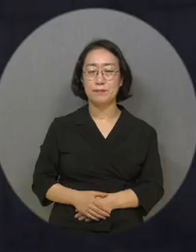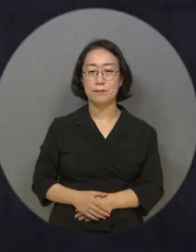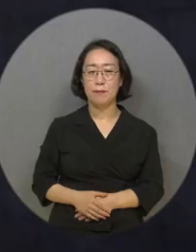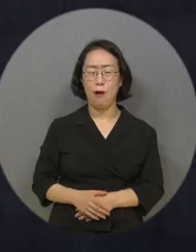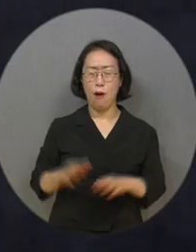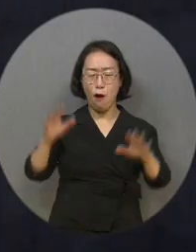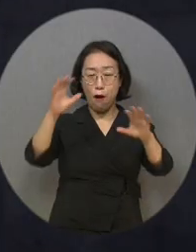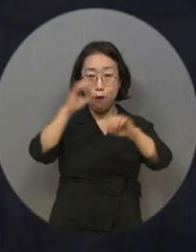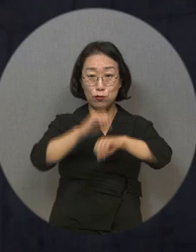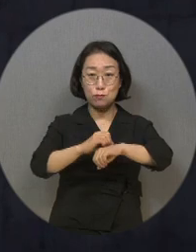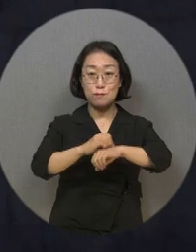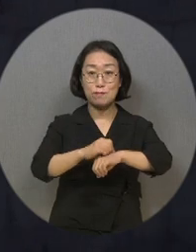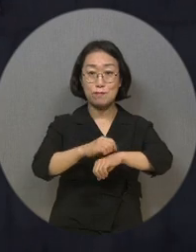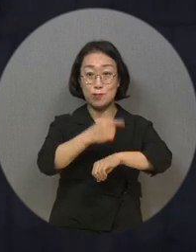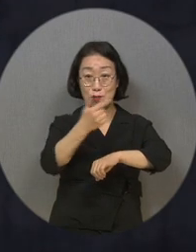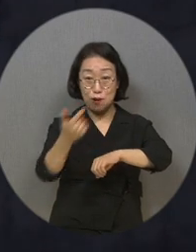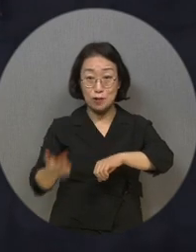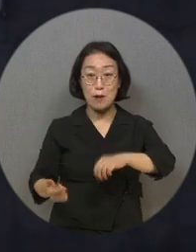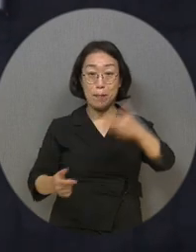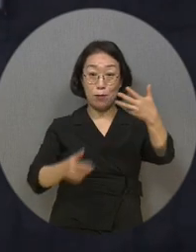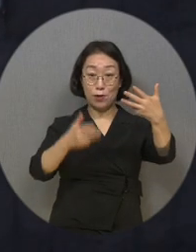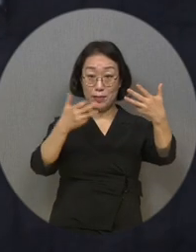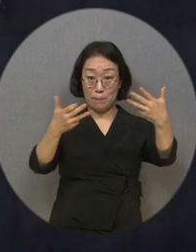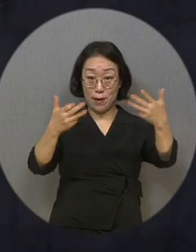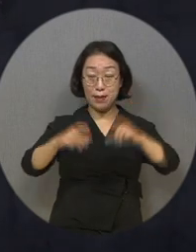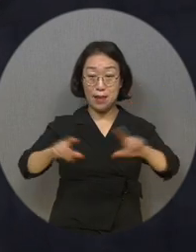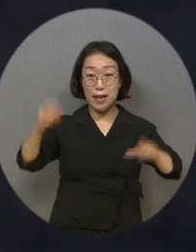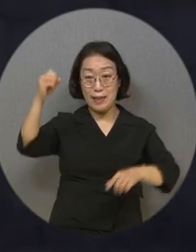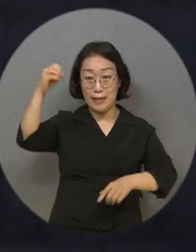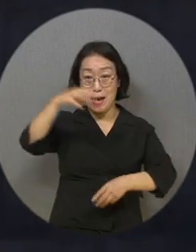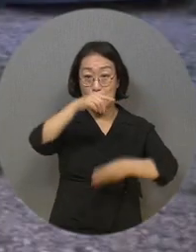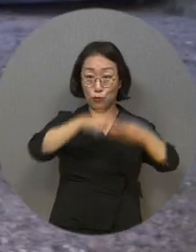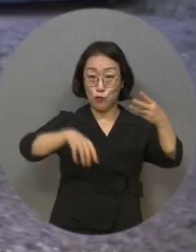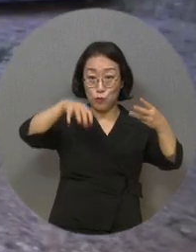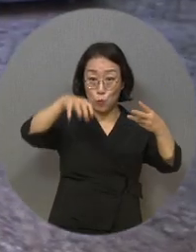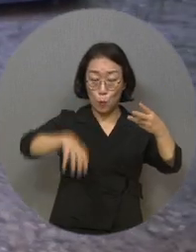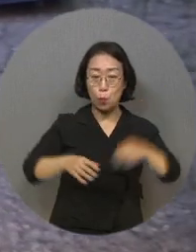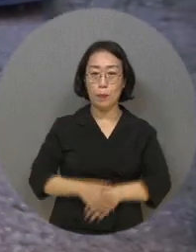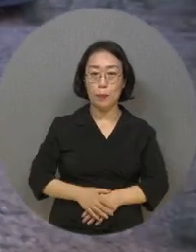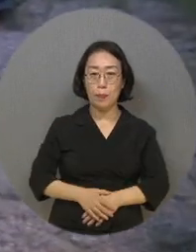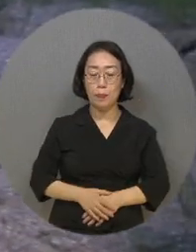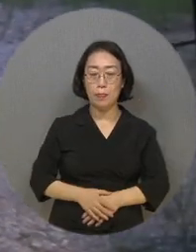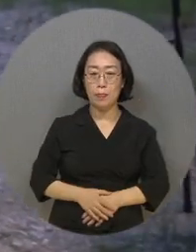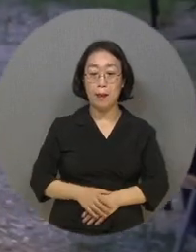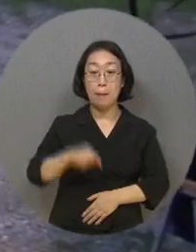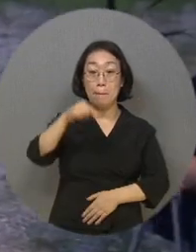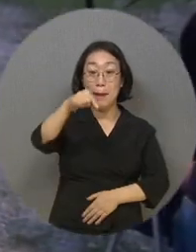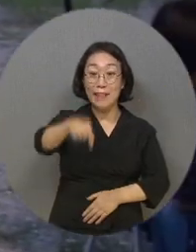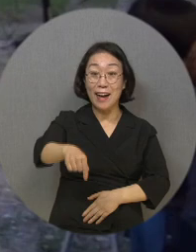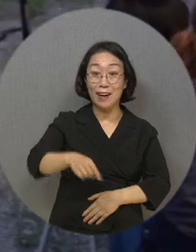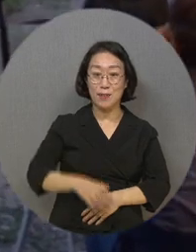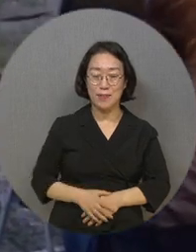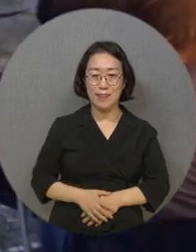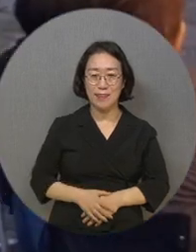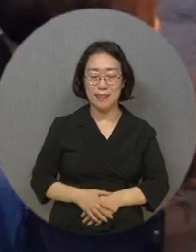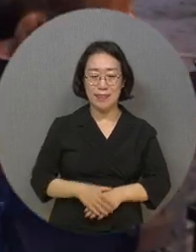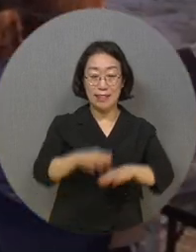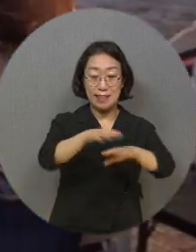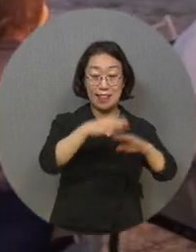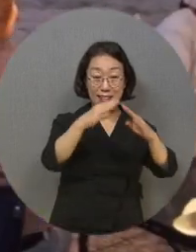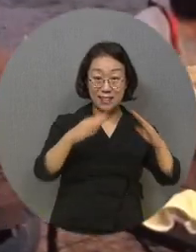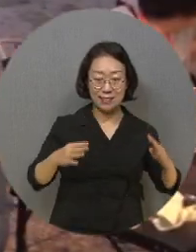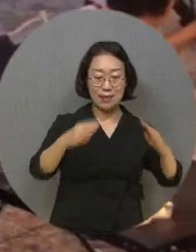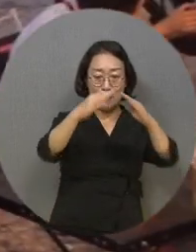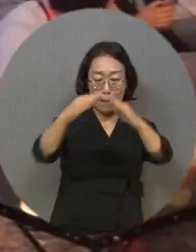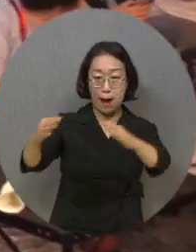어둠이 깔리는 지난 18일 저녁, 양주시 남면 경기 에이블 아트센터 마당에는 크고 작은 텐트가